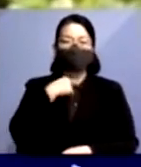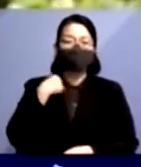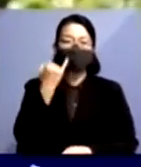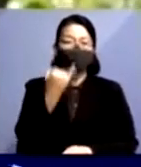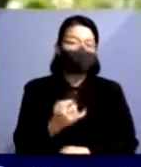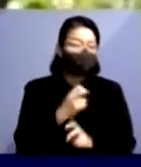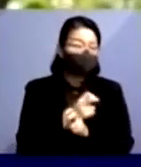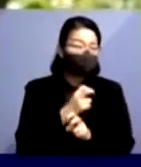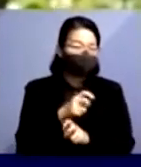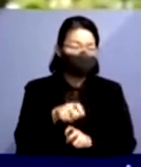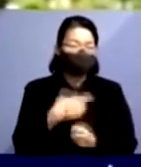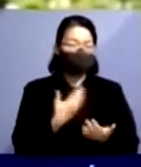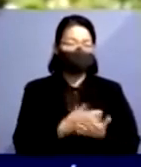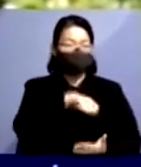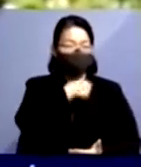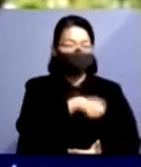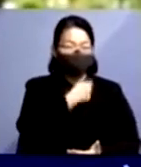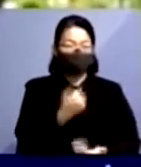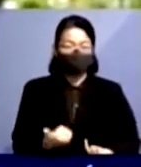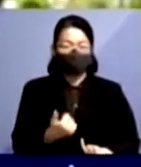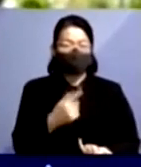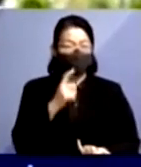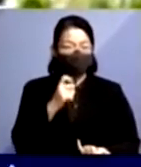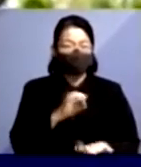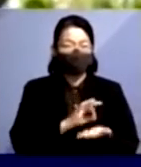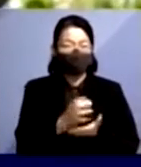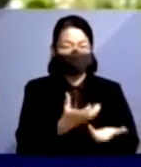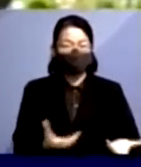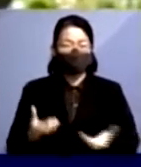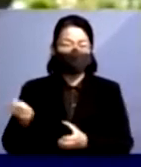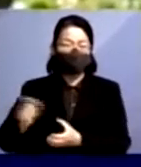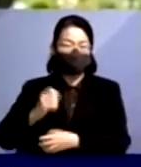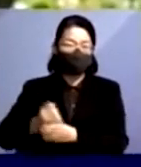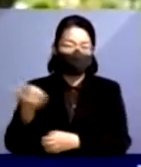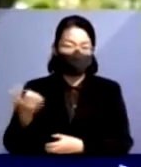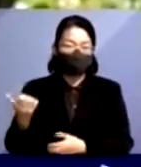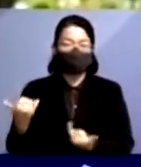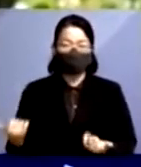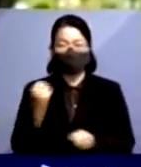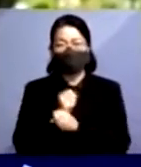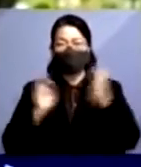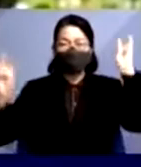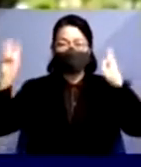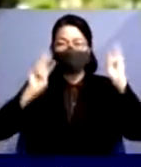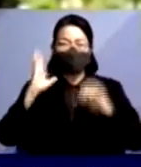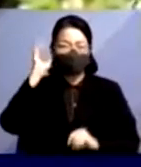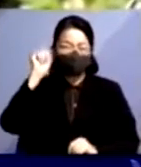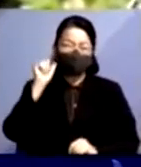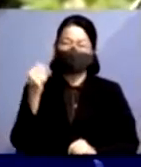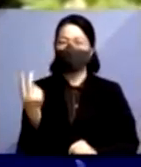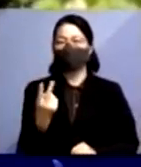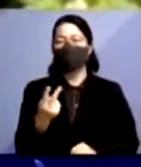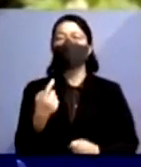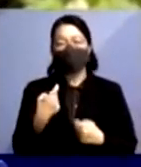งมีภาระค่าใช้จ่ายเกี่ยวกับนมบุตรขึ้นมาซึ่งปัจจุบันเนี่ยผู้ป่วยแล้วก็สามียังไม่มีงานทำภาวะเศรษฐกิจแบบนี้นะคุณนะต้องเข้า